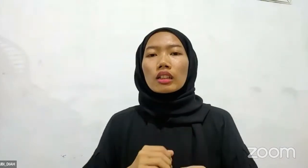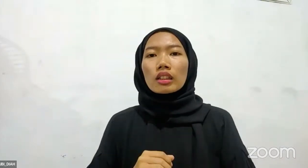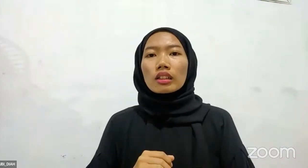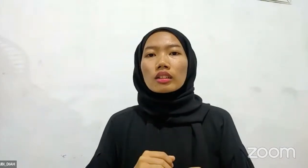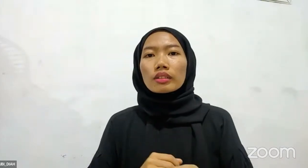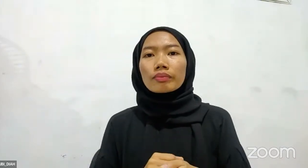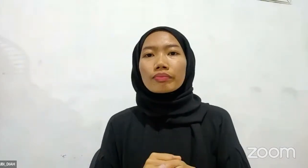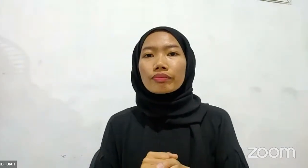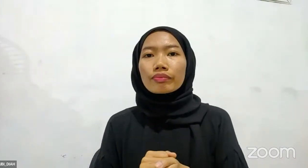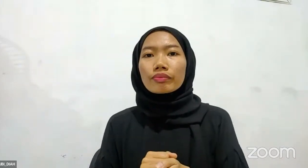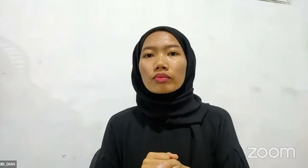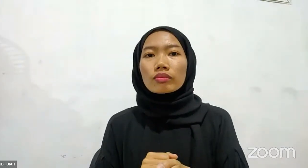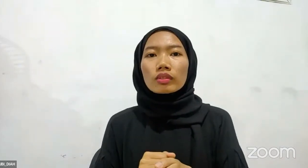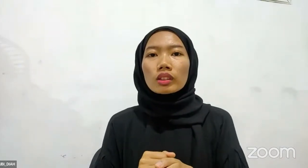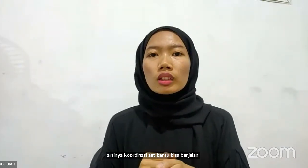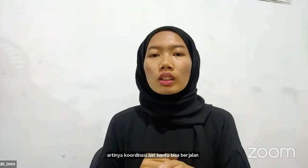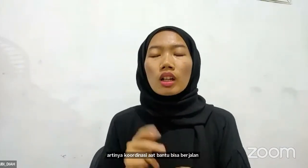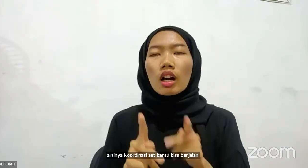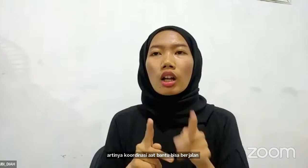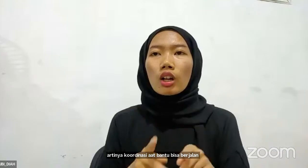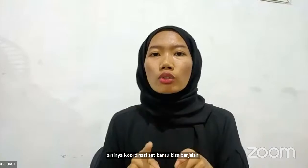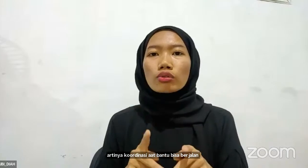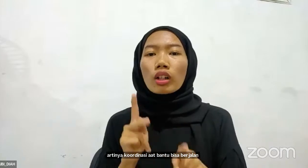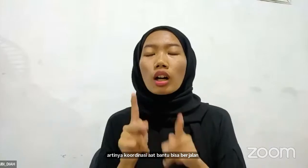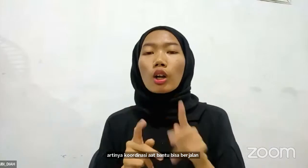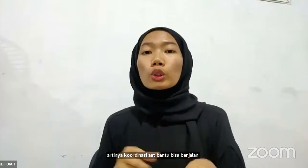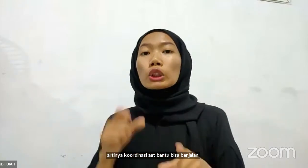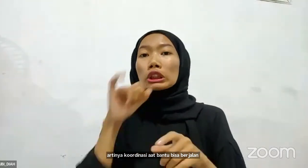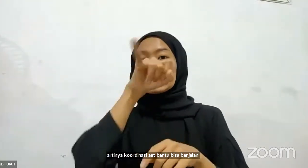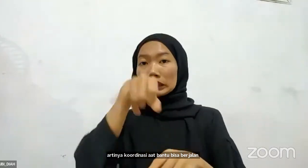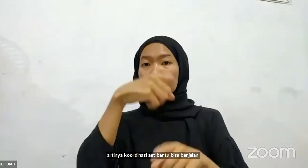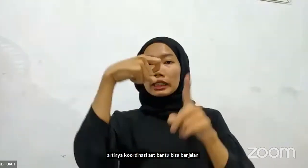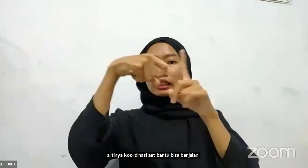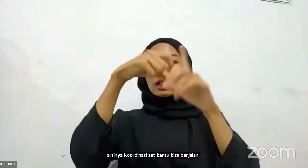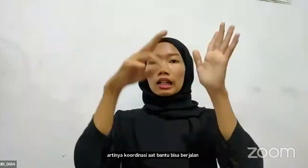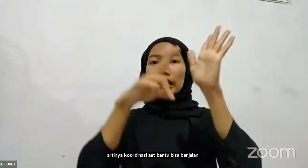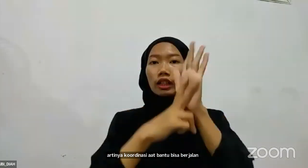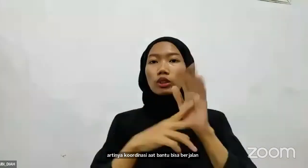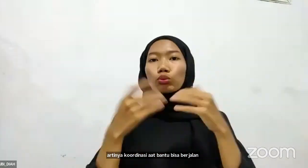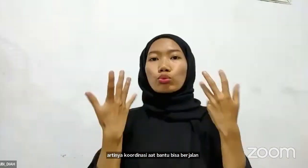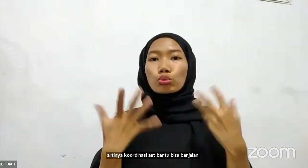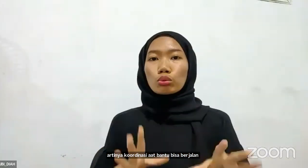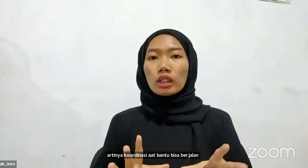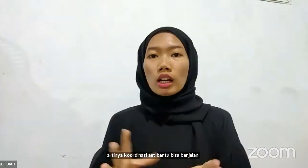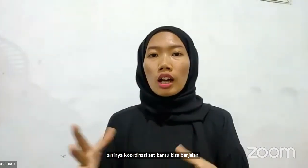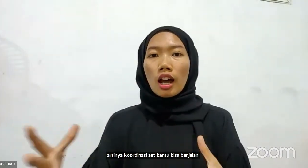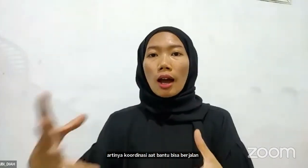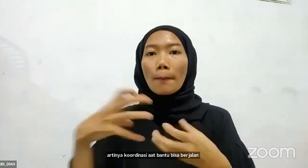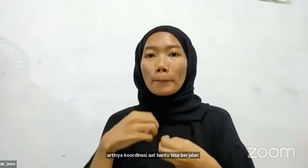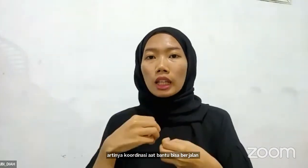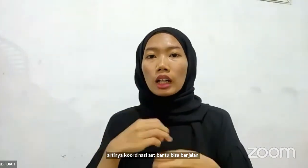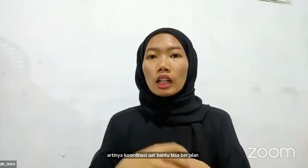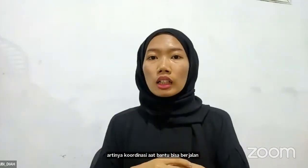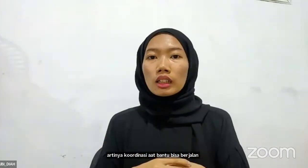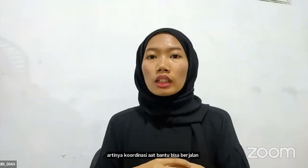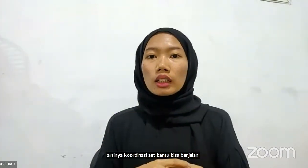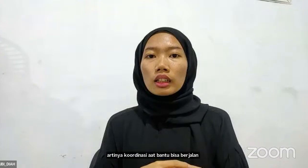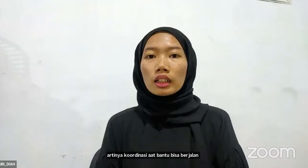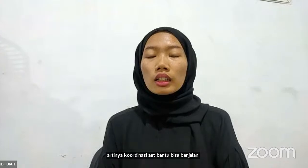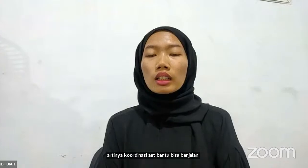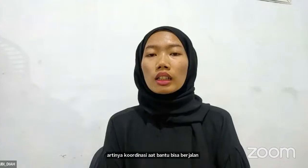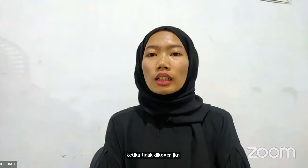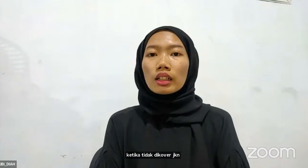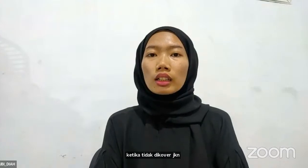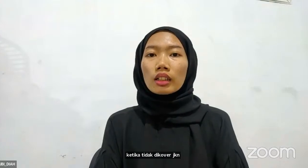Ketika itu tidak bisa di-cover oleh JKN, ya, maka sementara bisa di-cover oleh pemerintah daerah. Tetapi kita berharap memang JKN terus